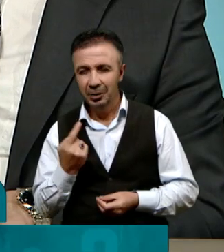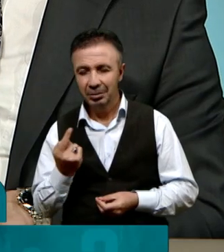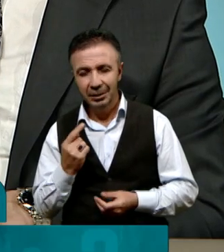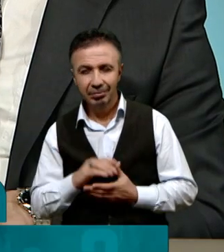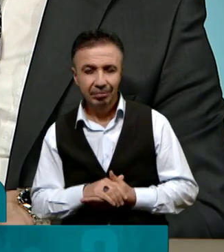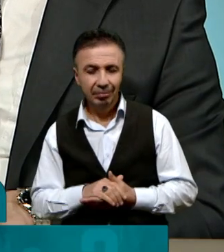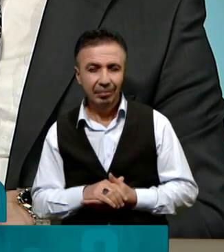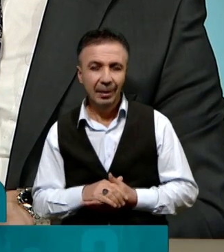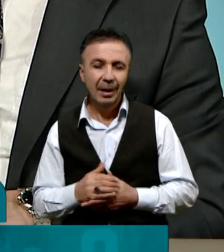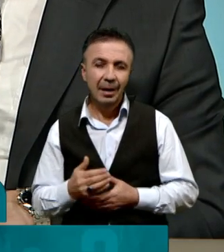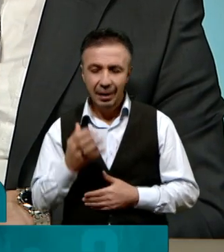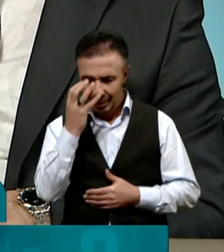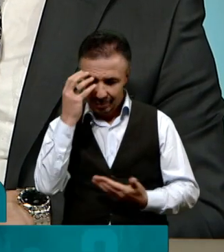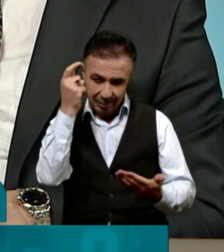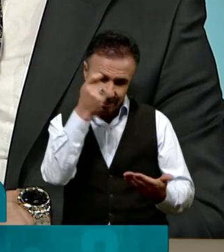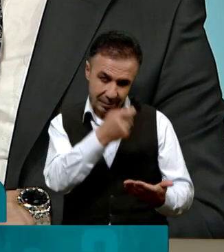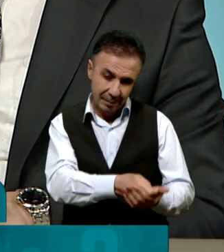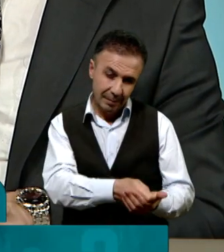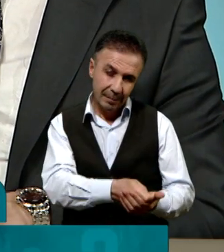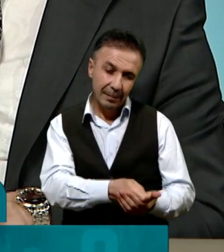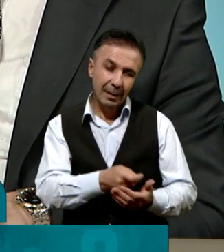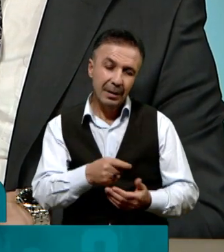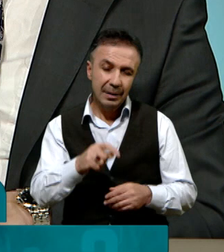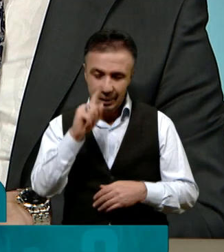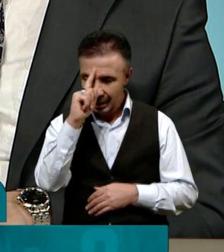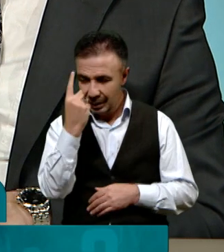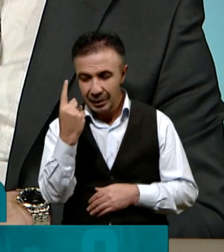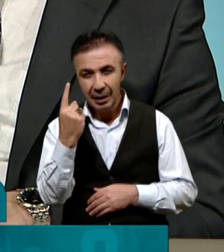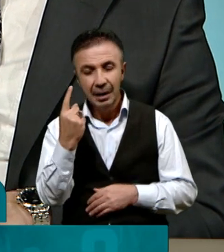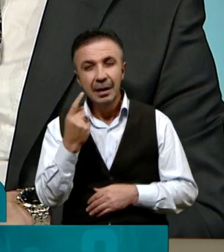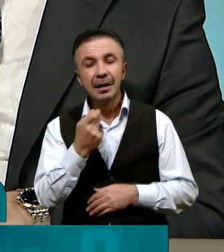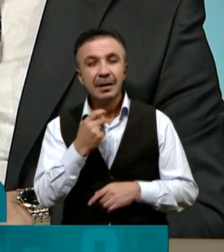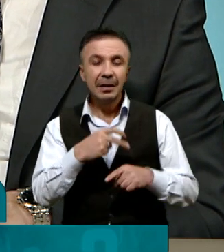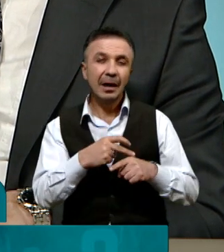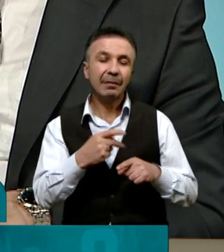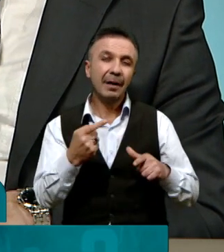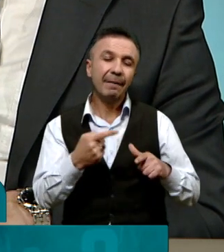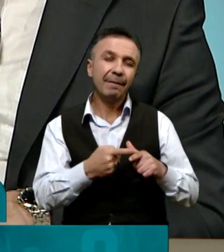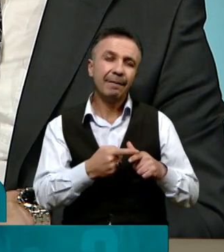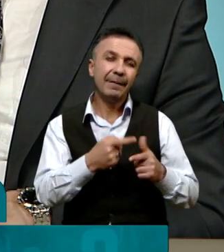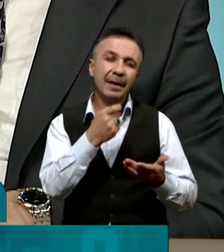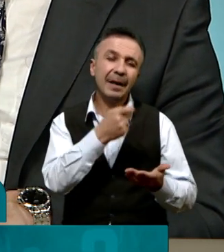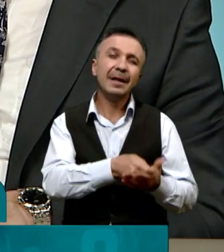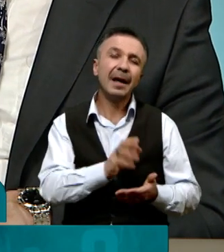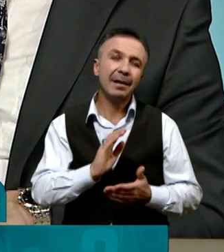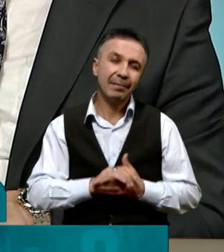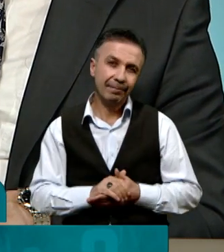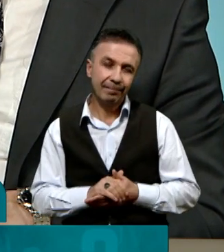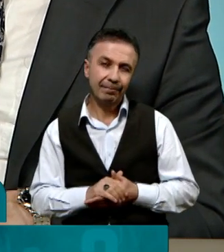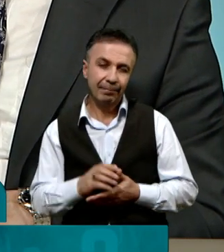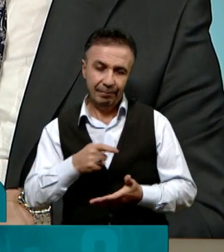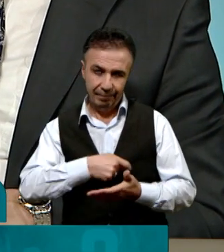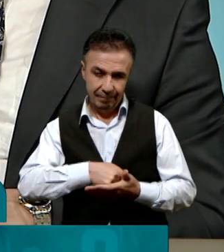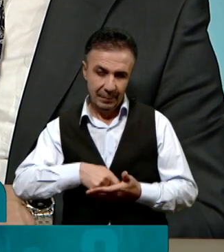İnfak dediğimiz şey yani bu kalem sadece zekatla fitreden ibaret değildir. Eyvallah. Hani bağışlarımız var olmalı da